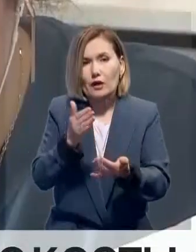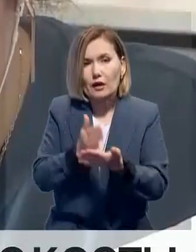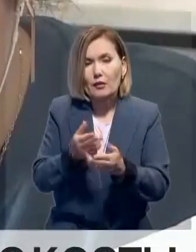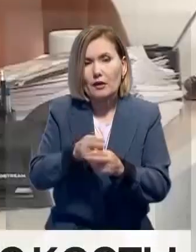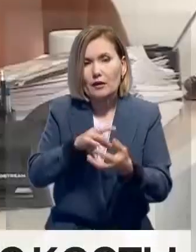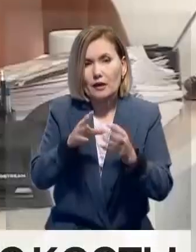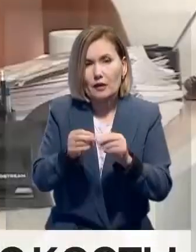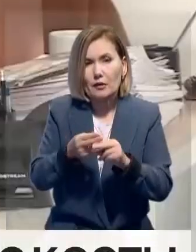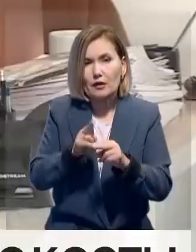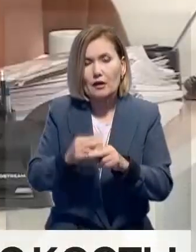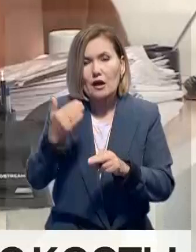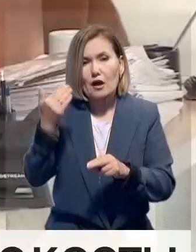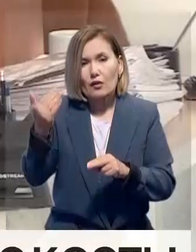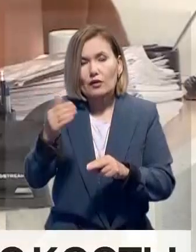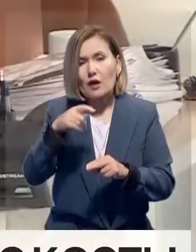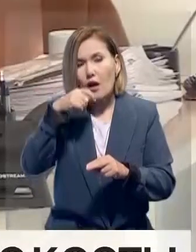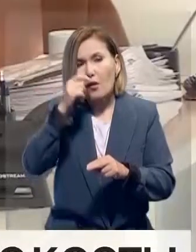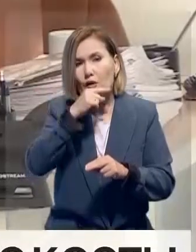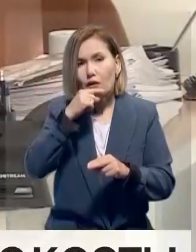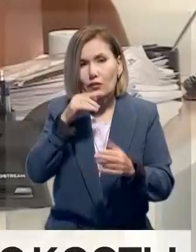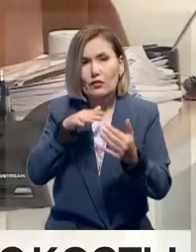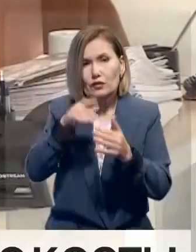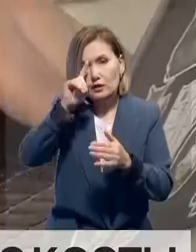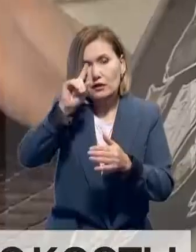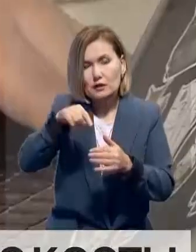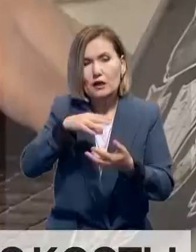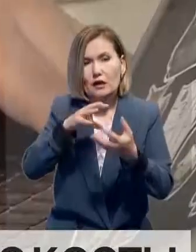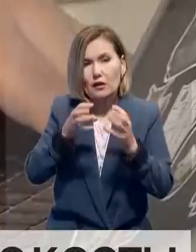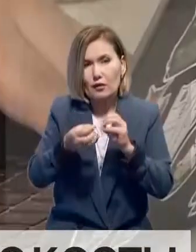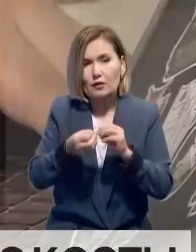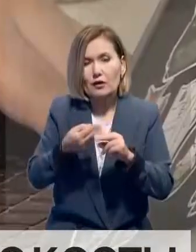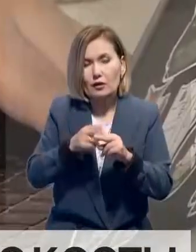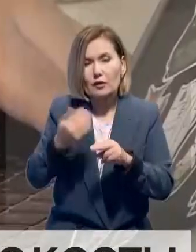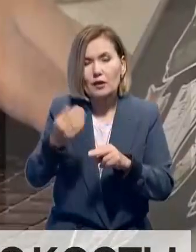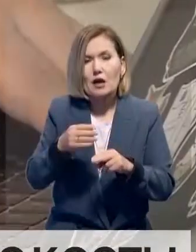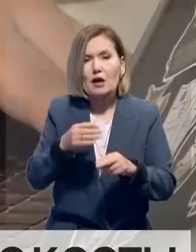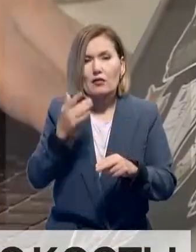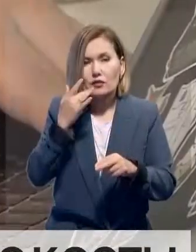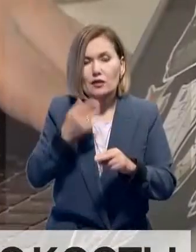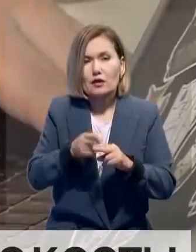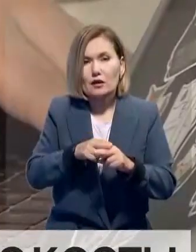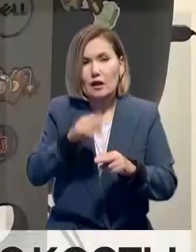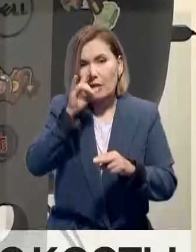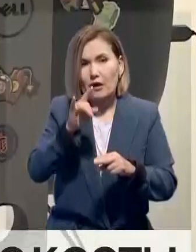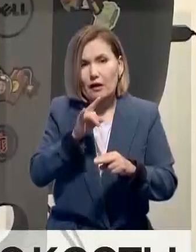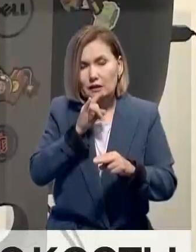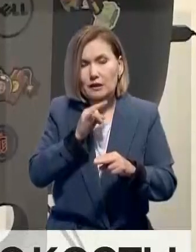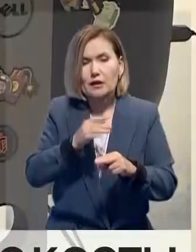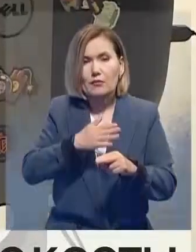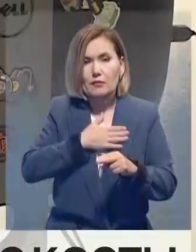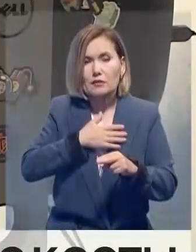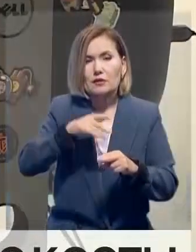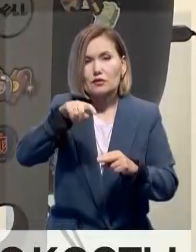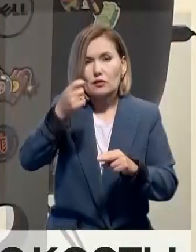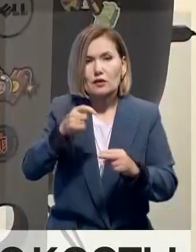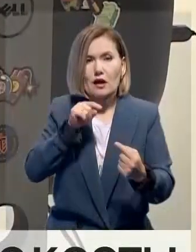Маңайда геосаяси шиеленістің өршіп бара жатқанында қаперде ұстаған жөн. Оған тек жұмыла қарсы тұра аламыз, деді